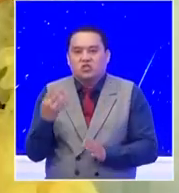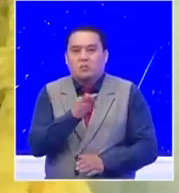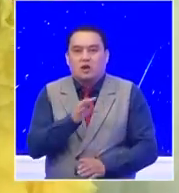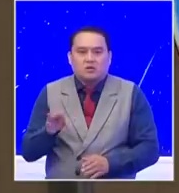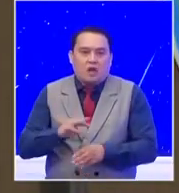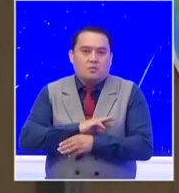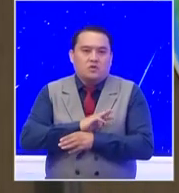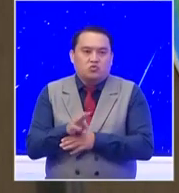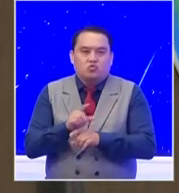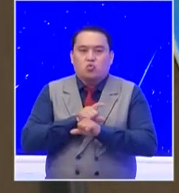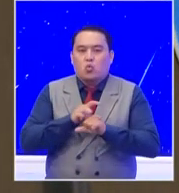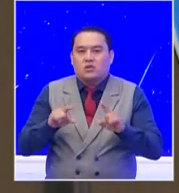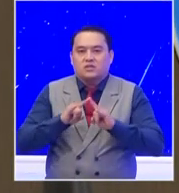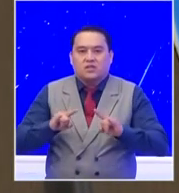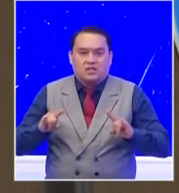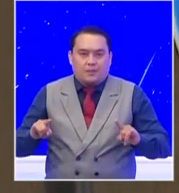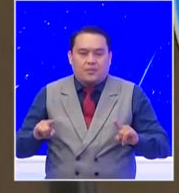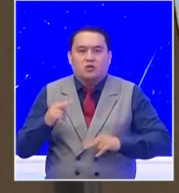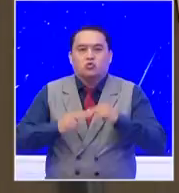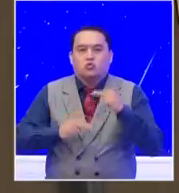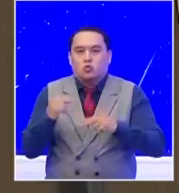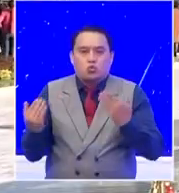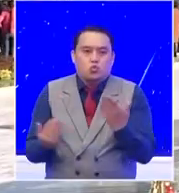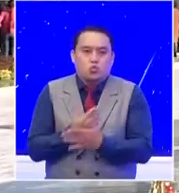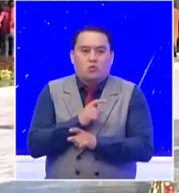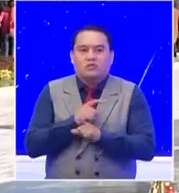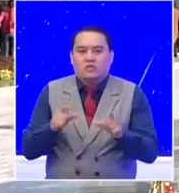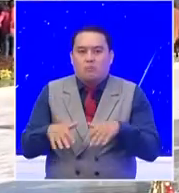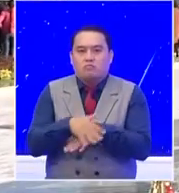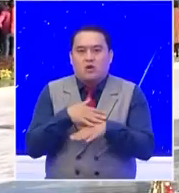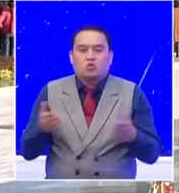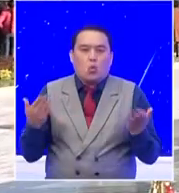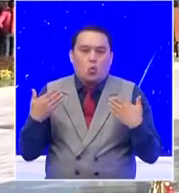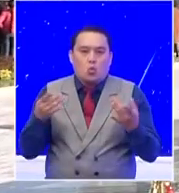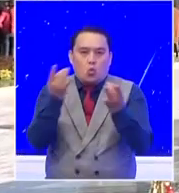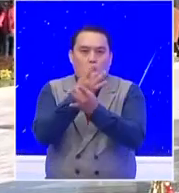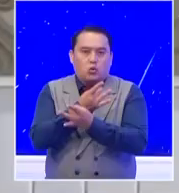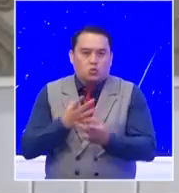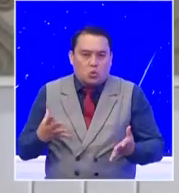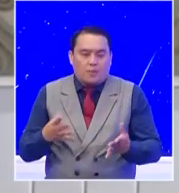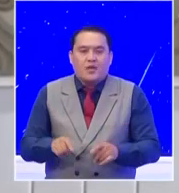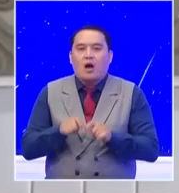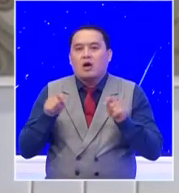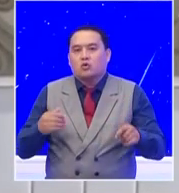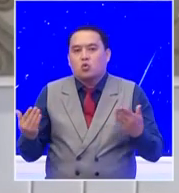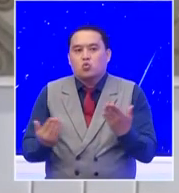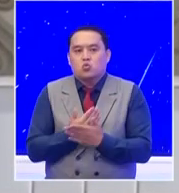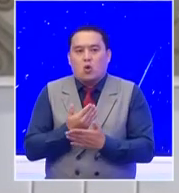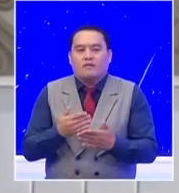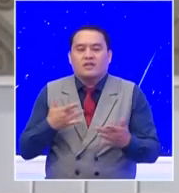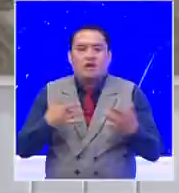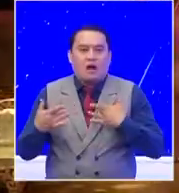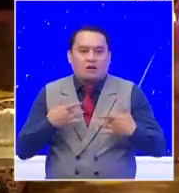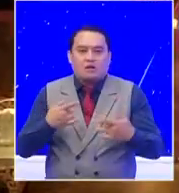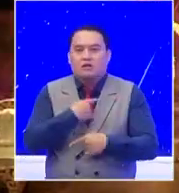детей посещают дошкольные учреждения. Строятся новые школы, объекты массового отдыха и культуры. А с открытием нового театра жители и